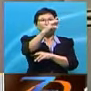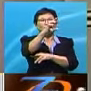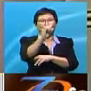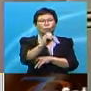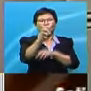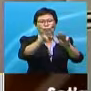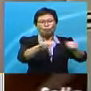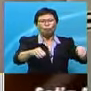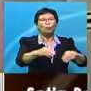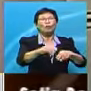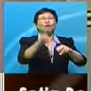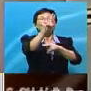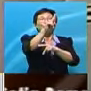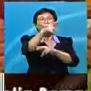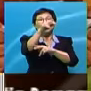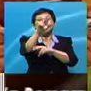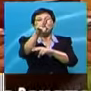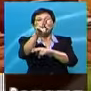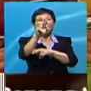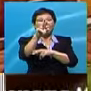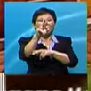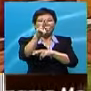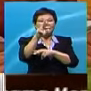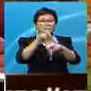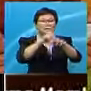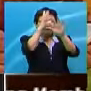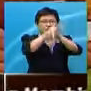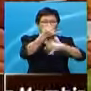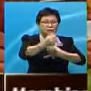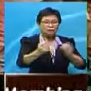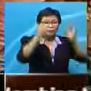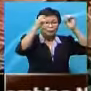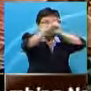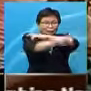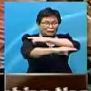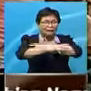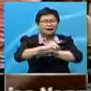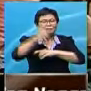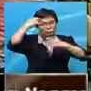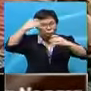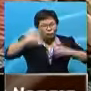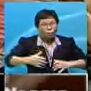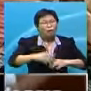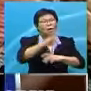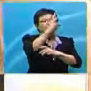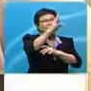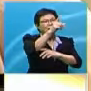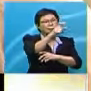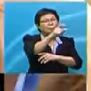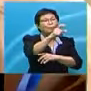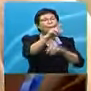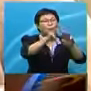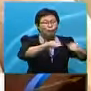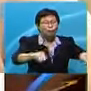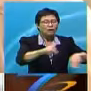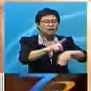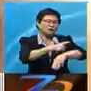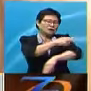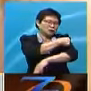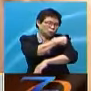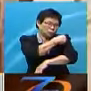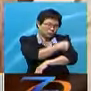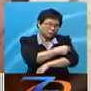42,060 calon menduduki UPSR di Sarawak. Jabatan Pendidikan Negeri itu mengesahkan 6 calon mendudukinya di